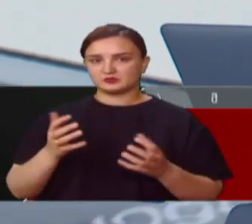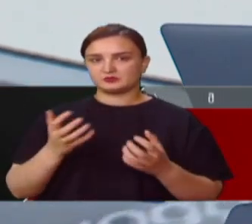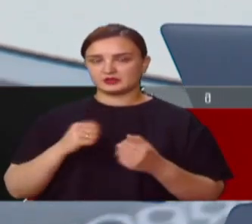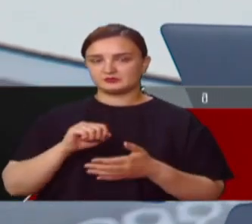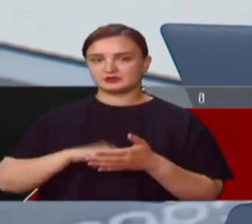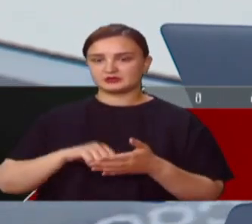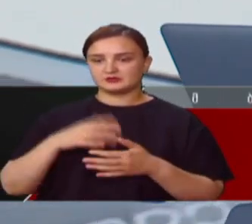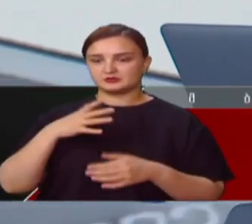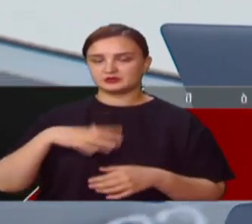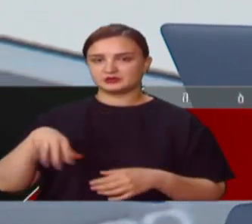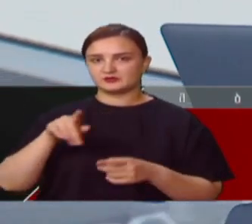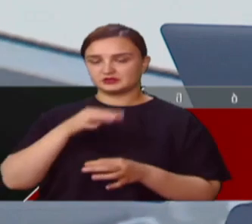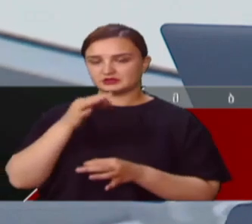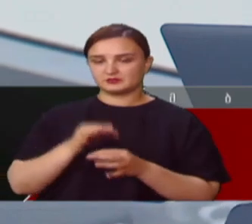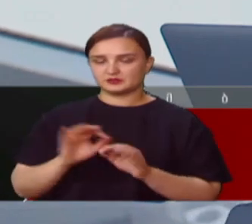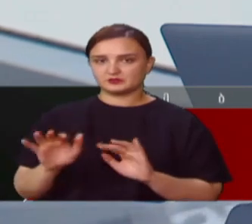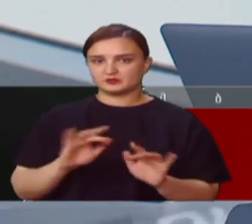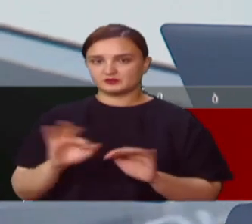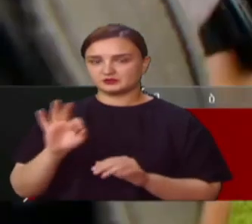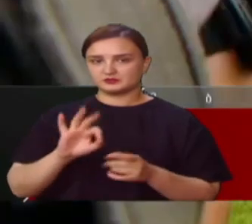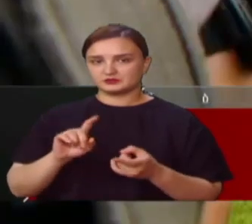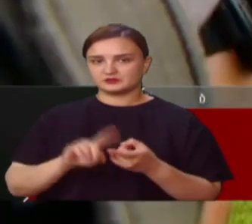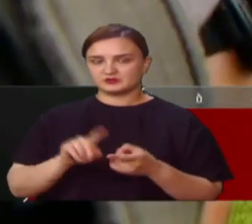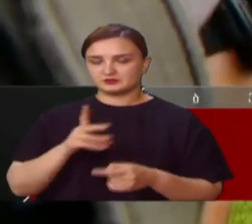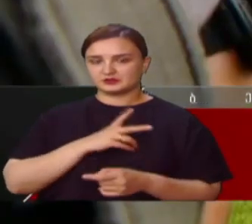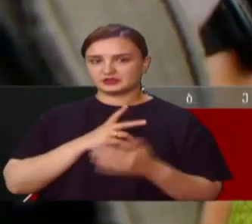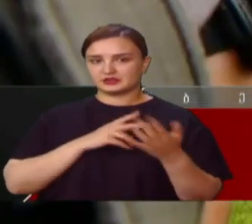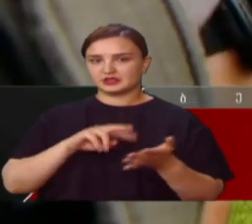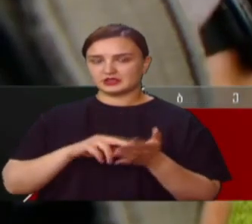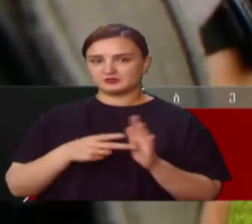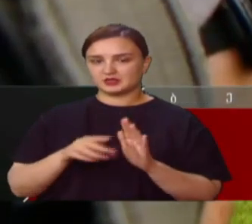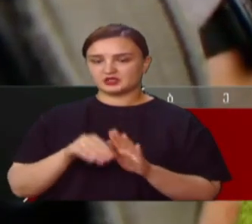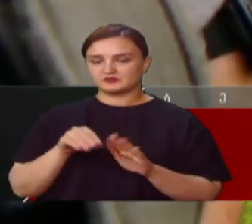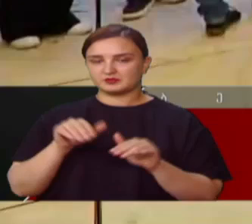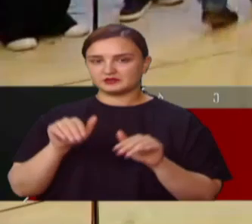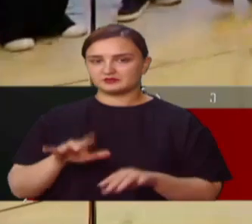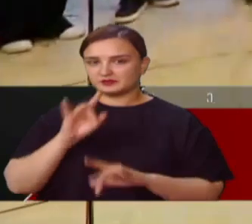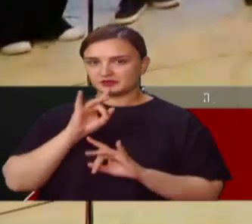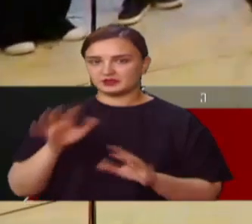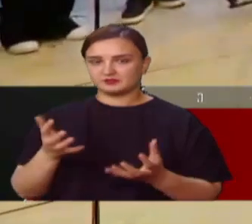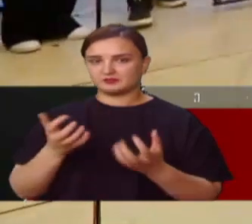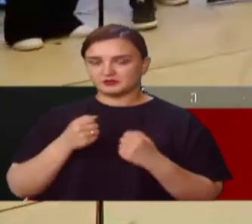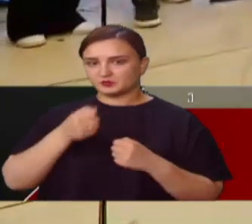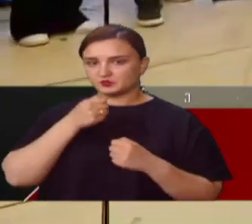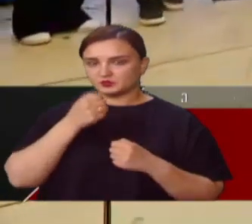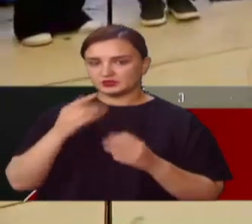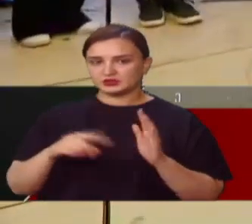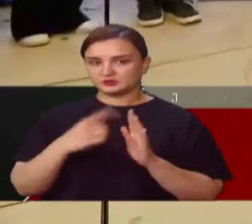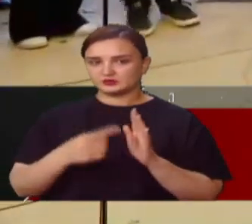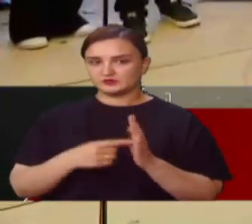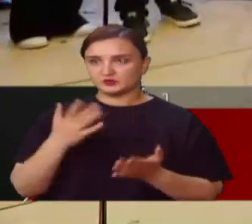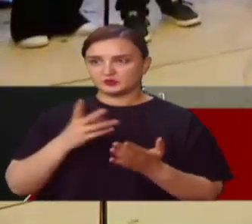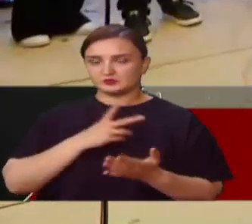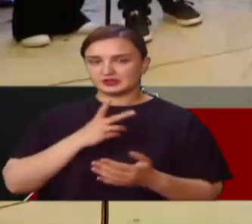გამო. საქართველოს მიმართ საპასუხო ზომებთან დაკავშირებით დიდ ბრიტანეთში დაგეგმილ არჩევნებამდე გადაწყვეტილება არ იქნება მიღებული. ჟურნალისტების კითხვაზე, თუ